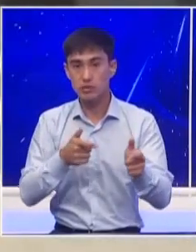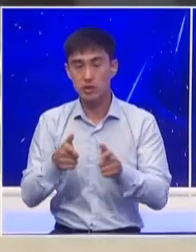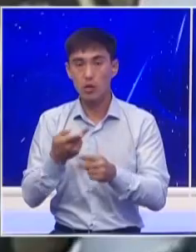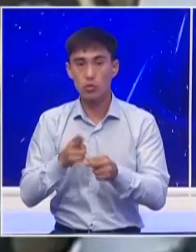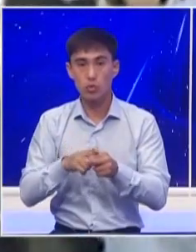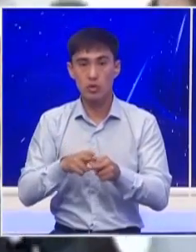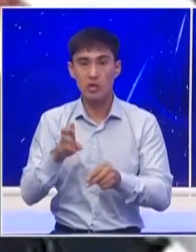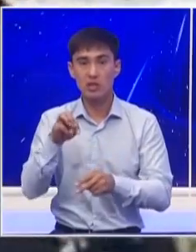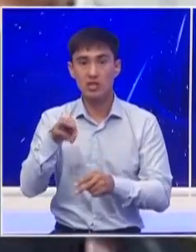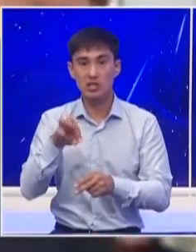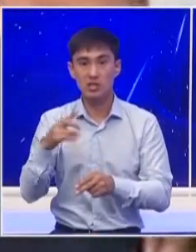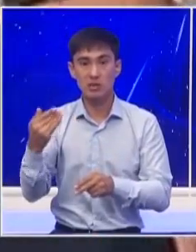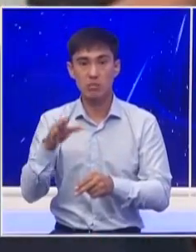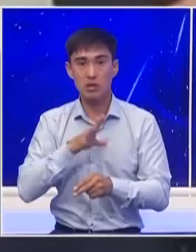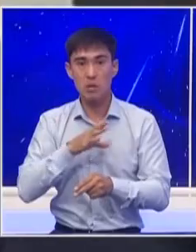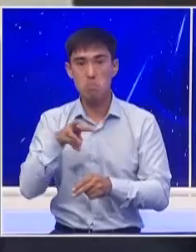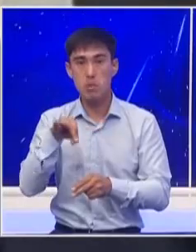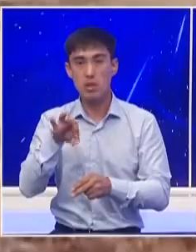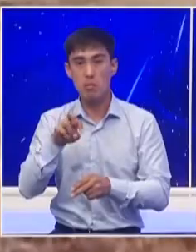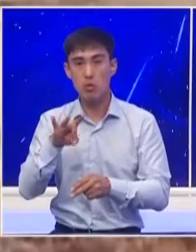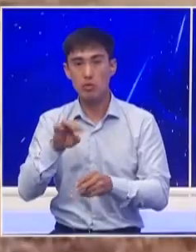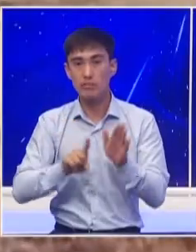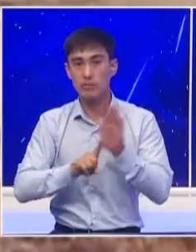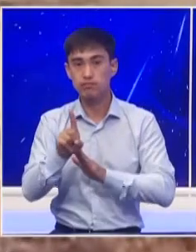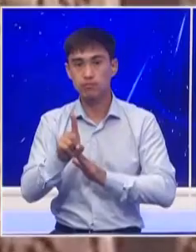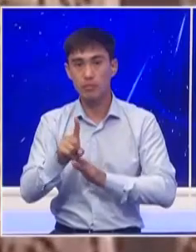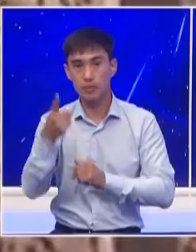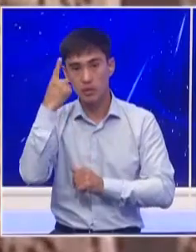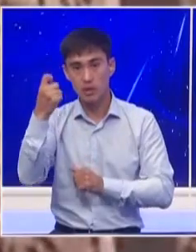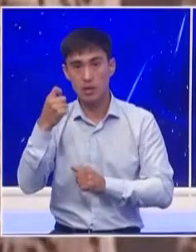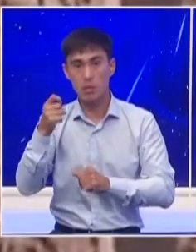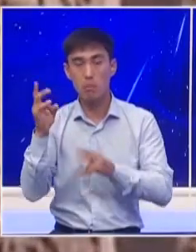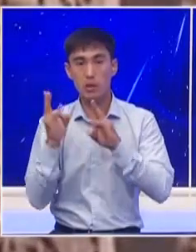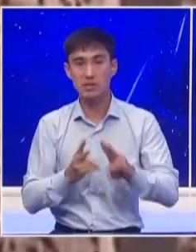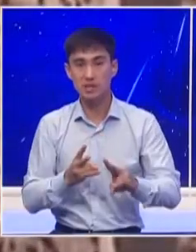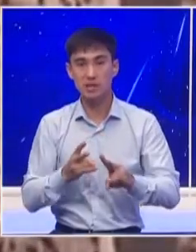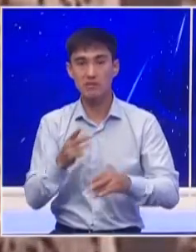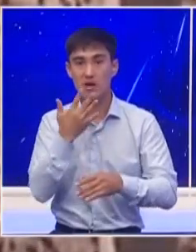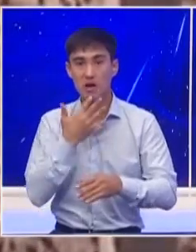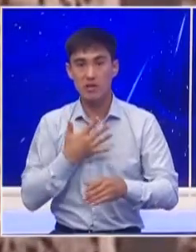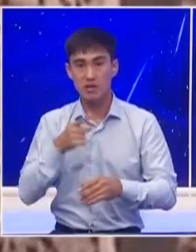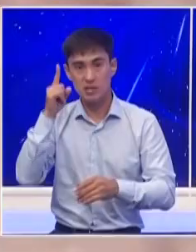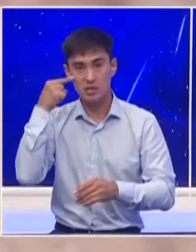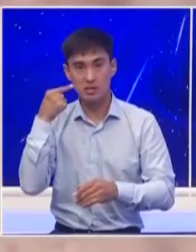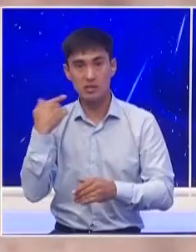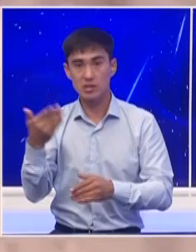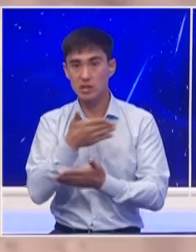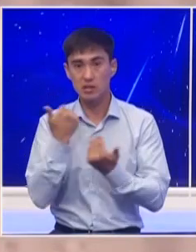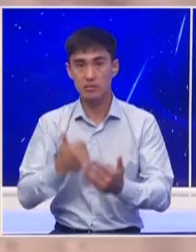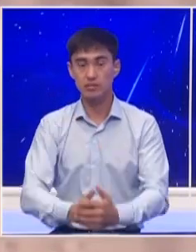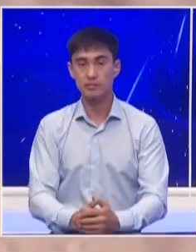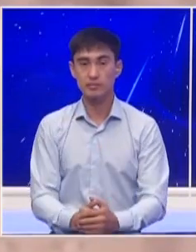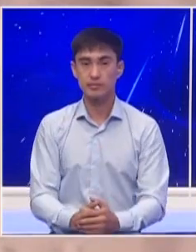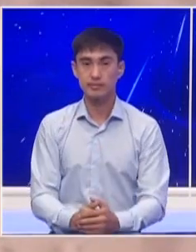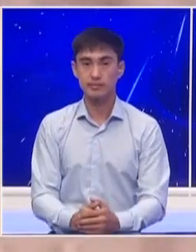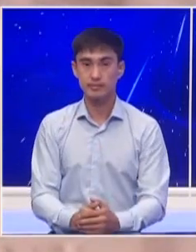которой таджикская сторона применила минометы. По предварительным данным, пострадавших и раненых с кыргызской стороны нет.